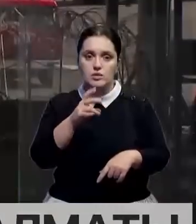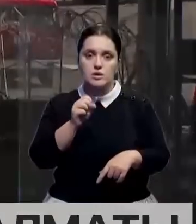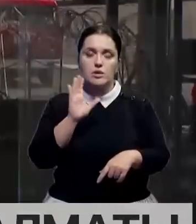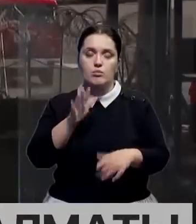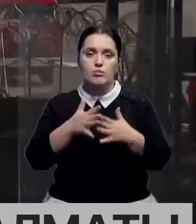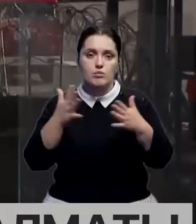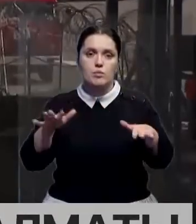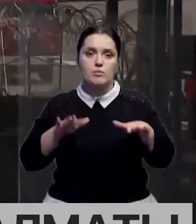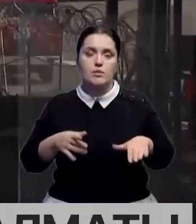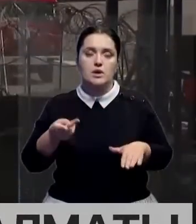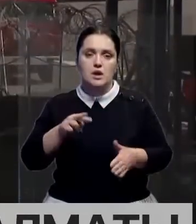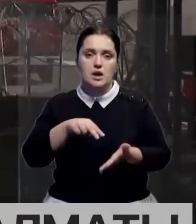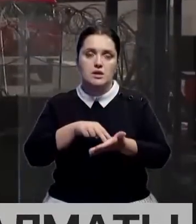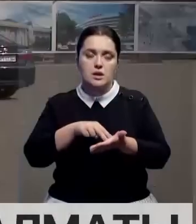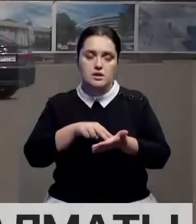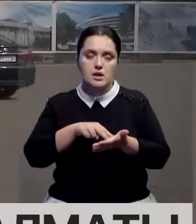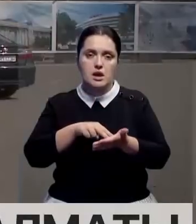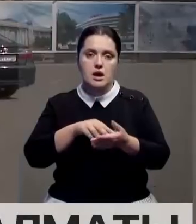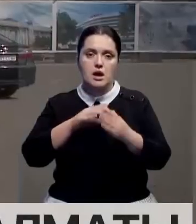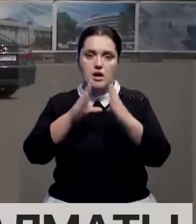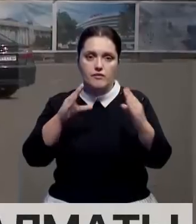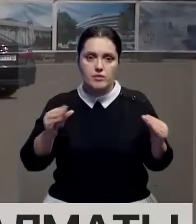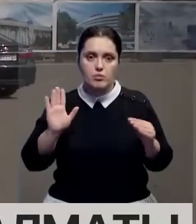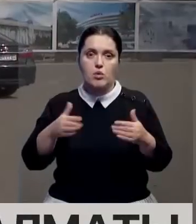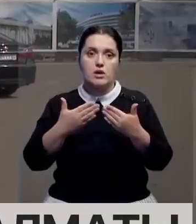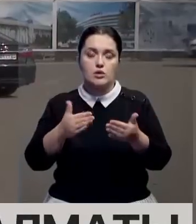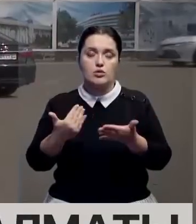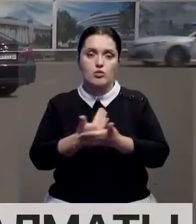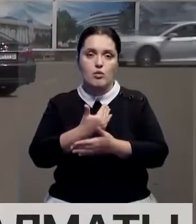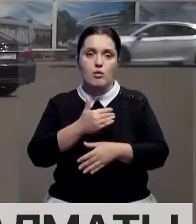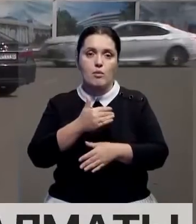так же, как и место для стоянки автомобилей. Откроется